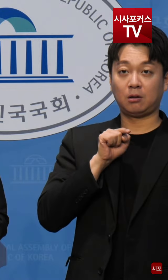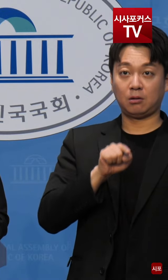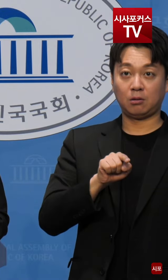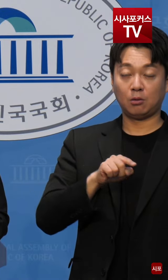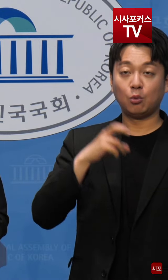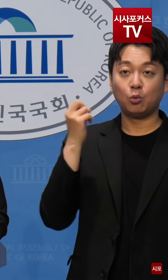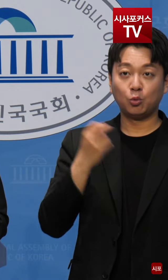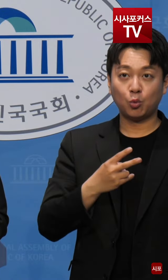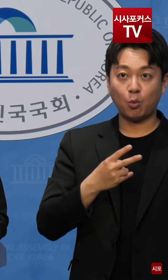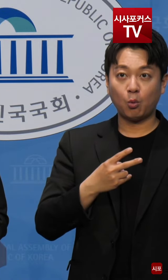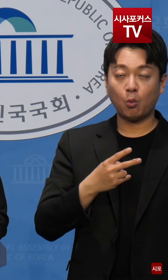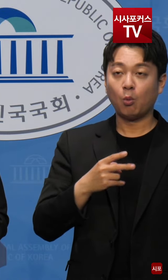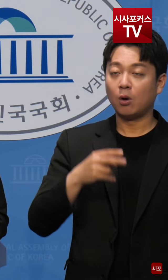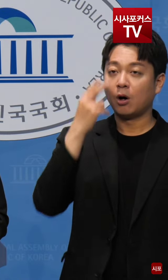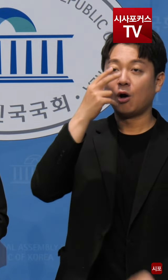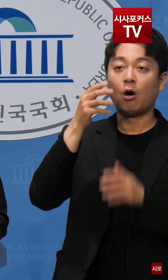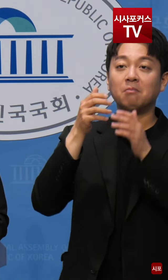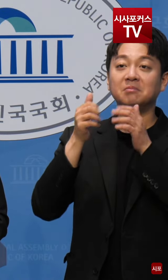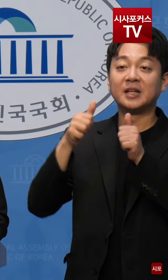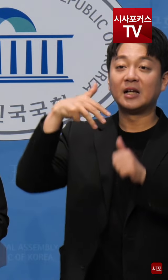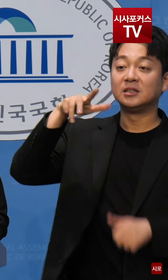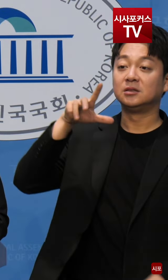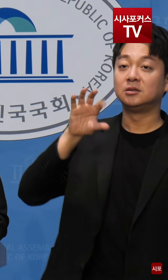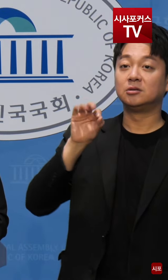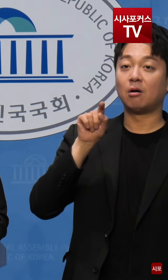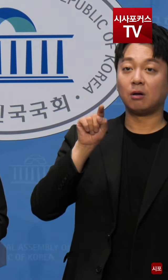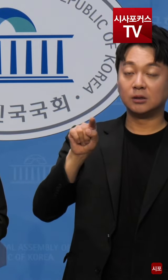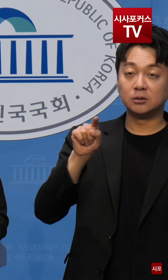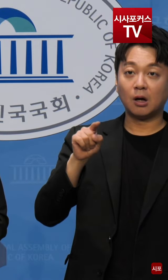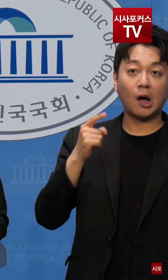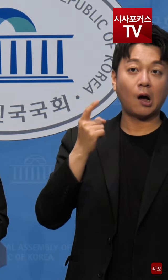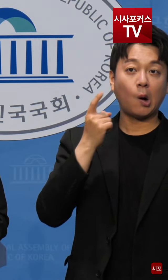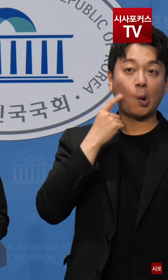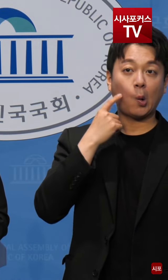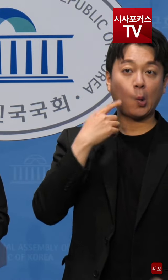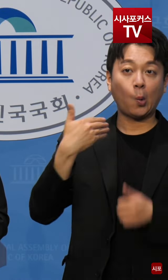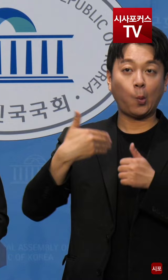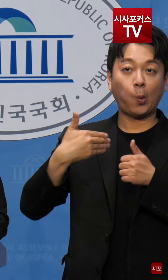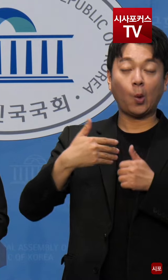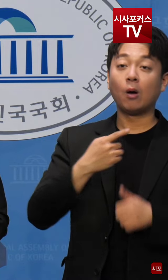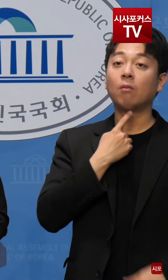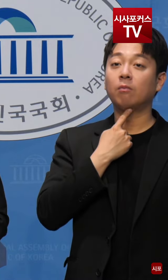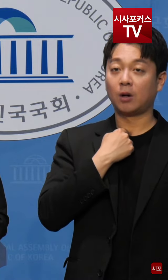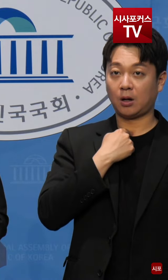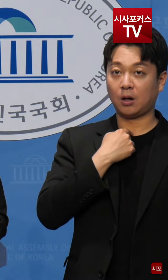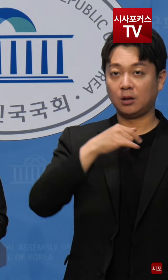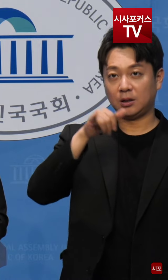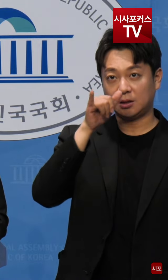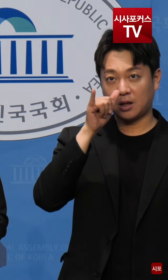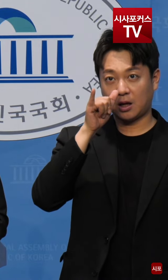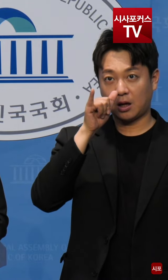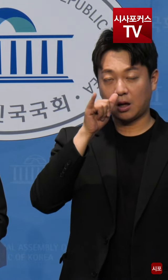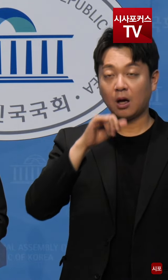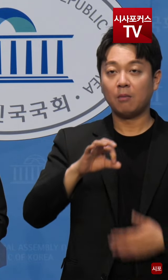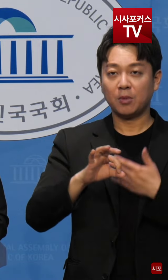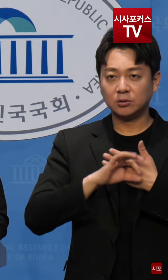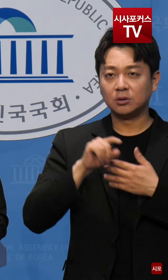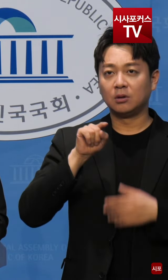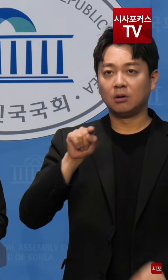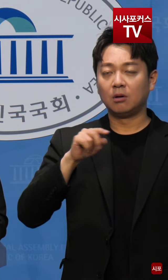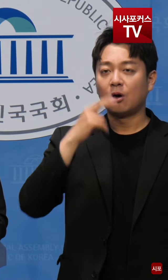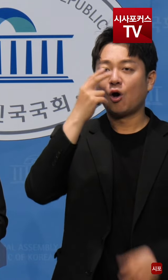없는 검찰청 술자리 회유 의혹까지 제기하며 노골적인 사법 방해